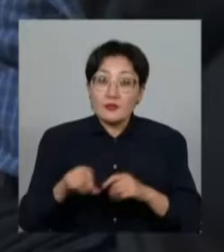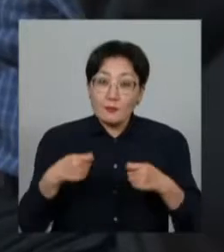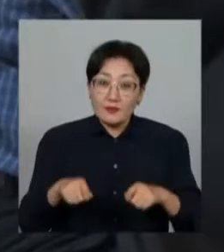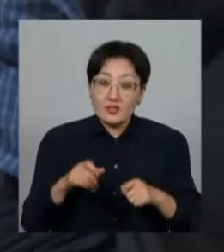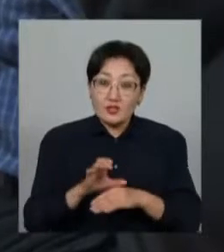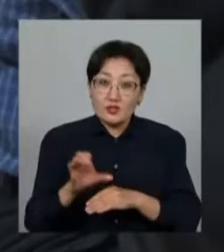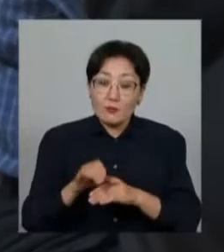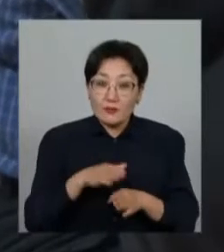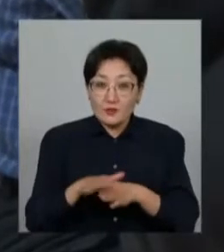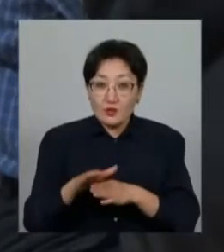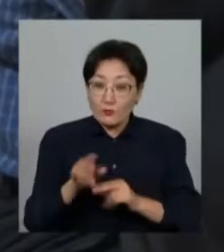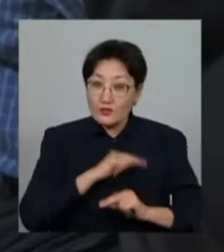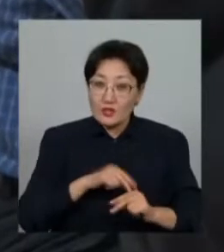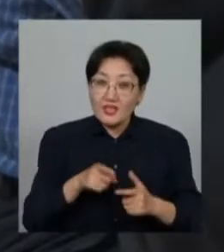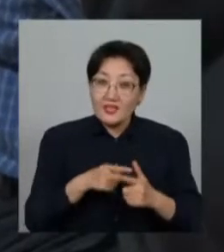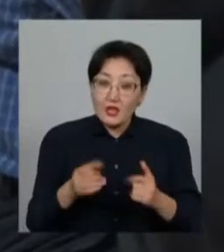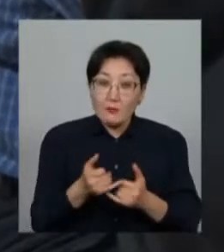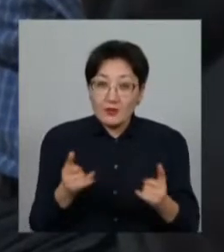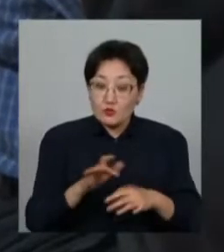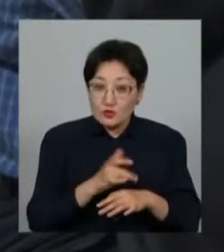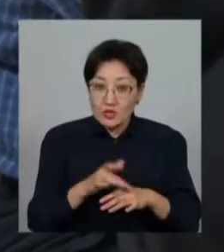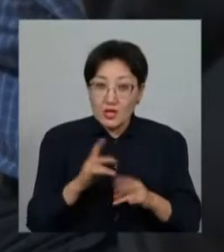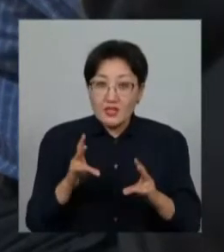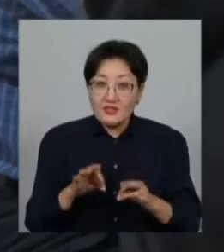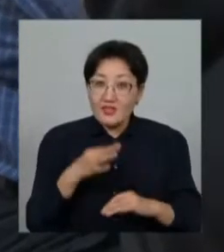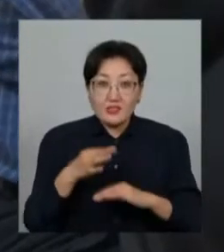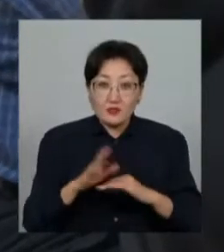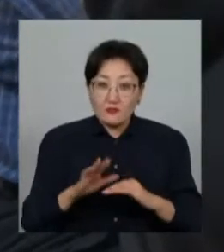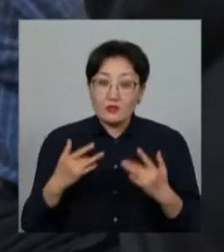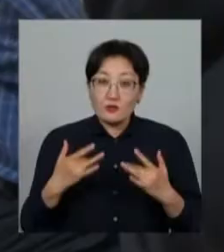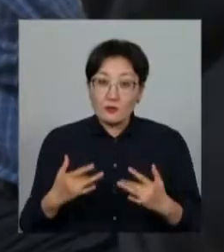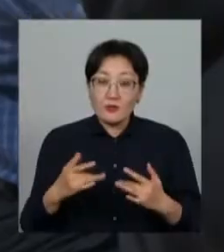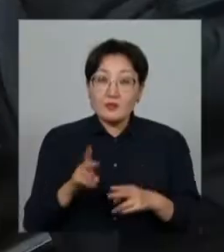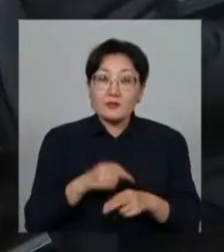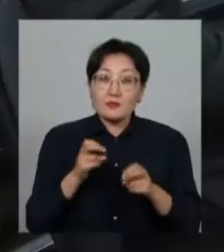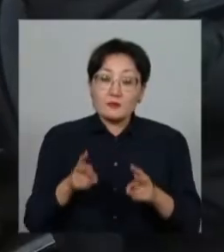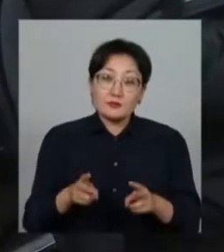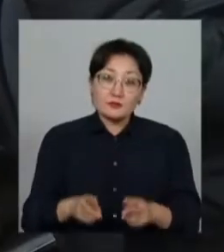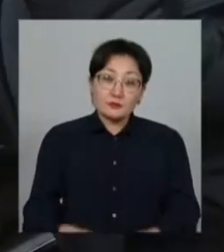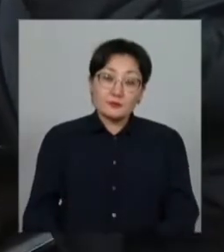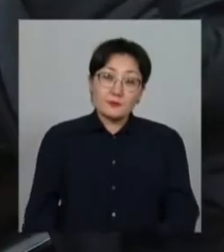товаров, выполнение работ либо оказание услуг, не отвечающих требованиям безопасности».